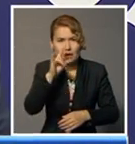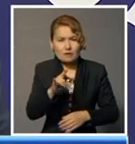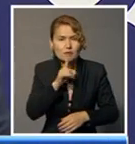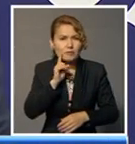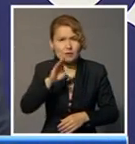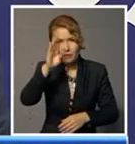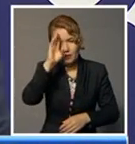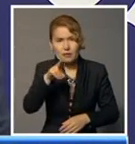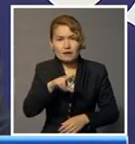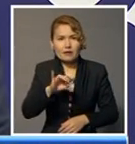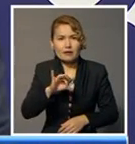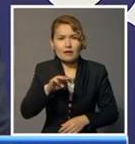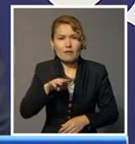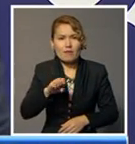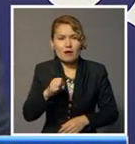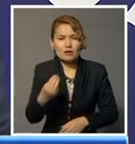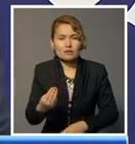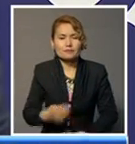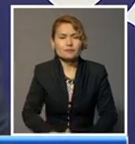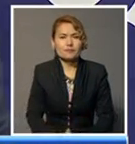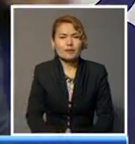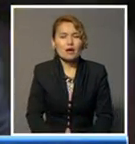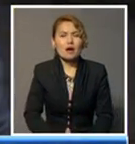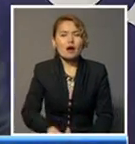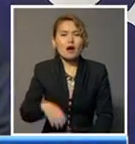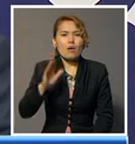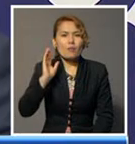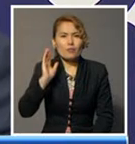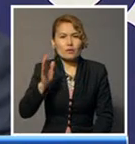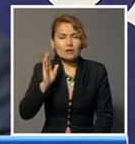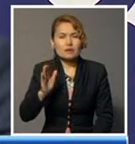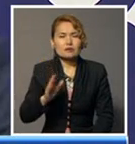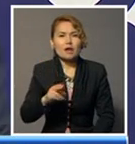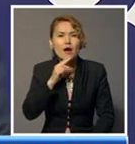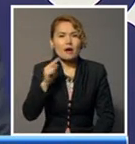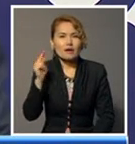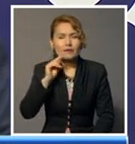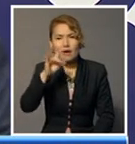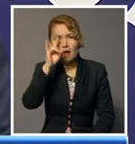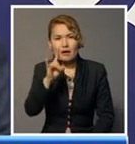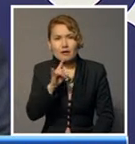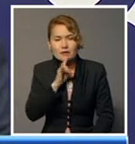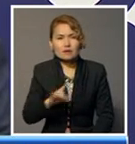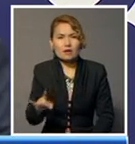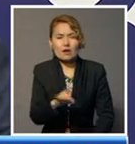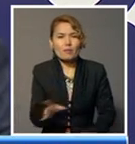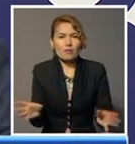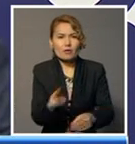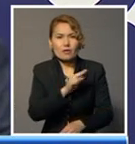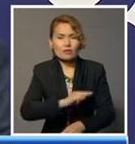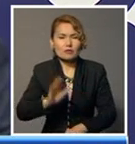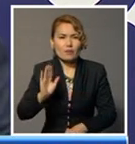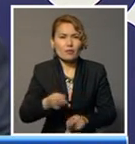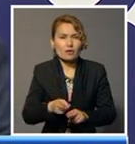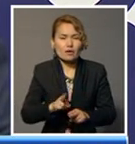Посредническая, значит, компания. Ортадағы делдалдар экспоға келетін қытайлық делегацияның әр мүшесіне шақырту жасап беру үшін 1500 юань